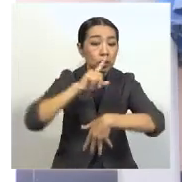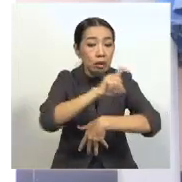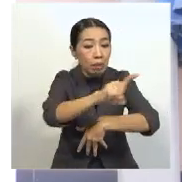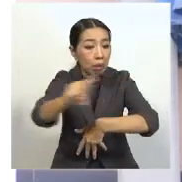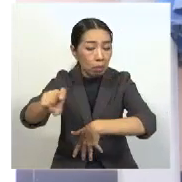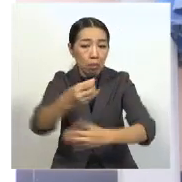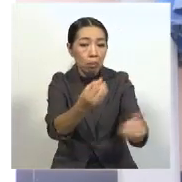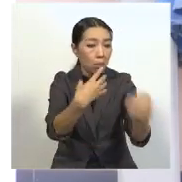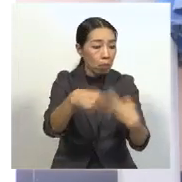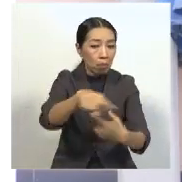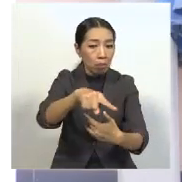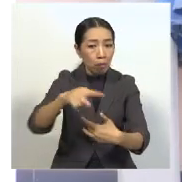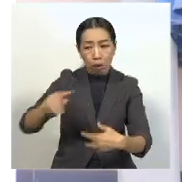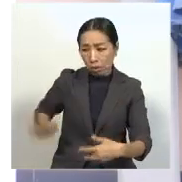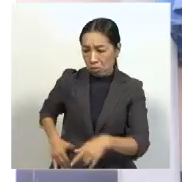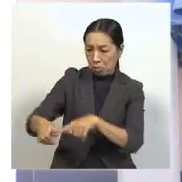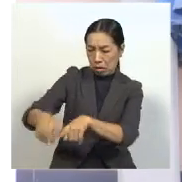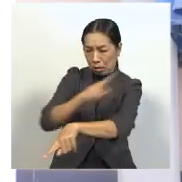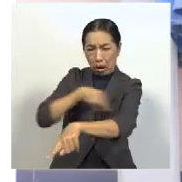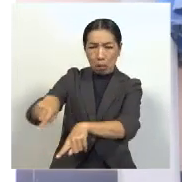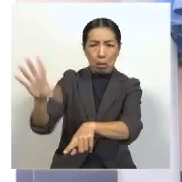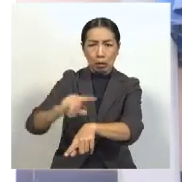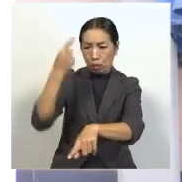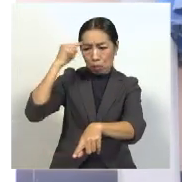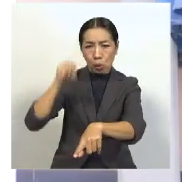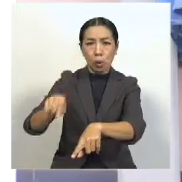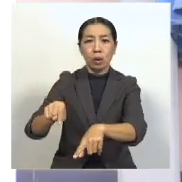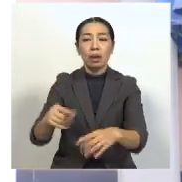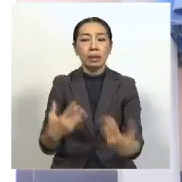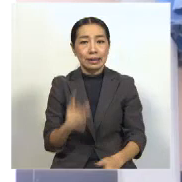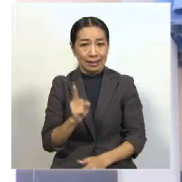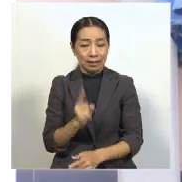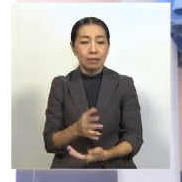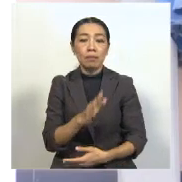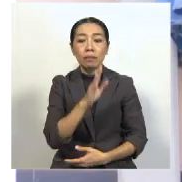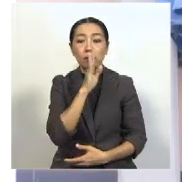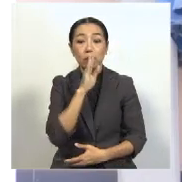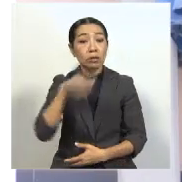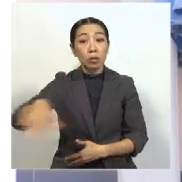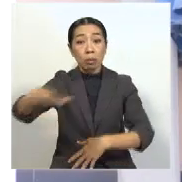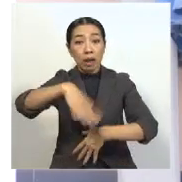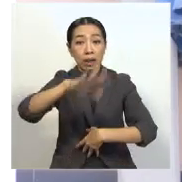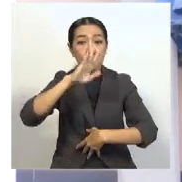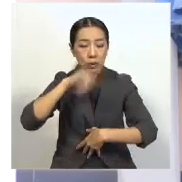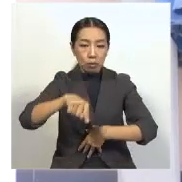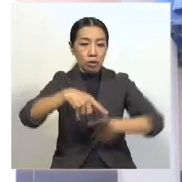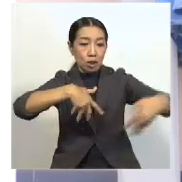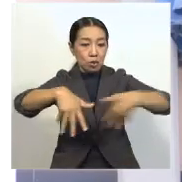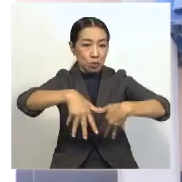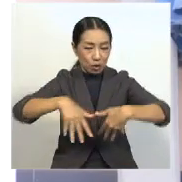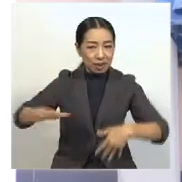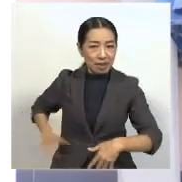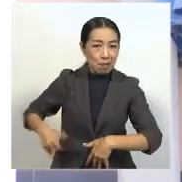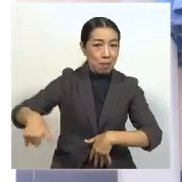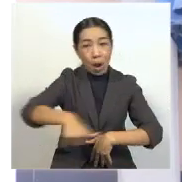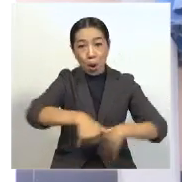ก็ไม่ทราบว่าหมาตัวนี้มาจากไหนโดยปกติถ้าโดยทั่วไปถ้าหมาอยู่ใกล้เคียงนั่นก็น่าจะสังเก